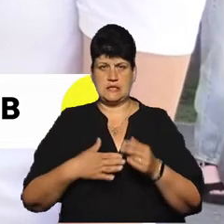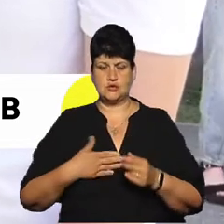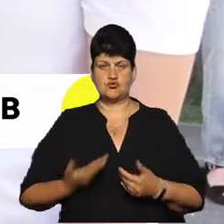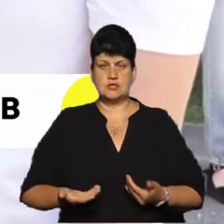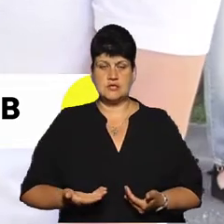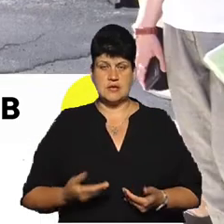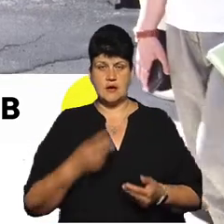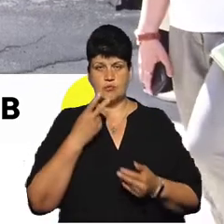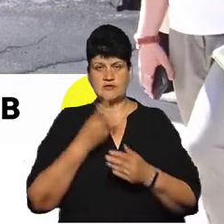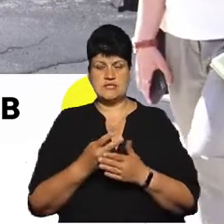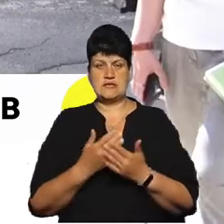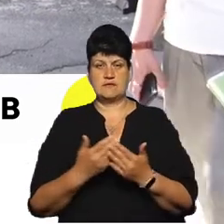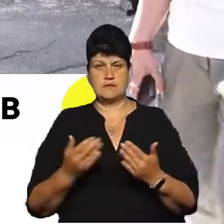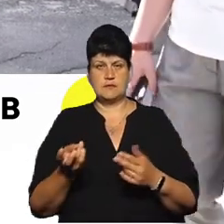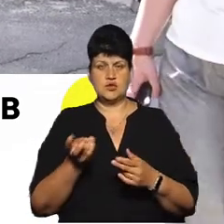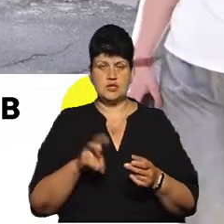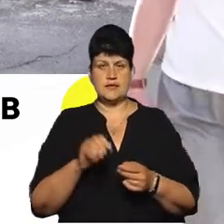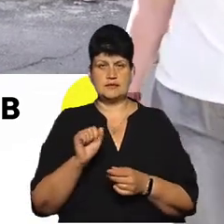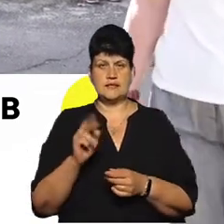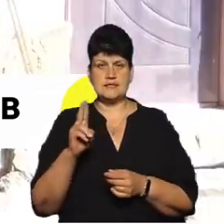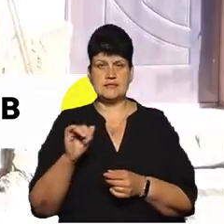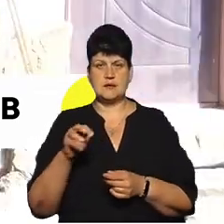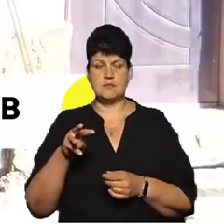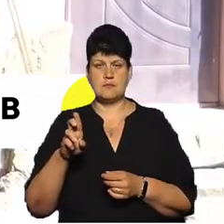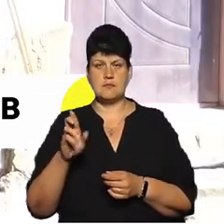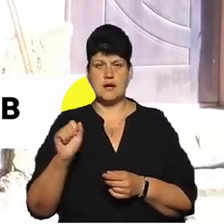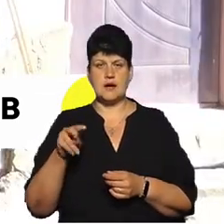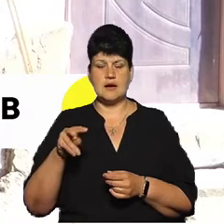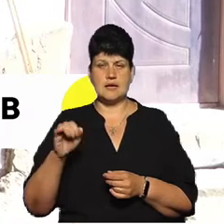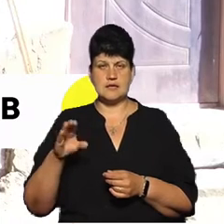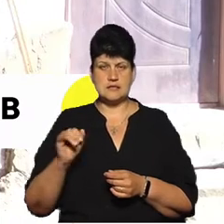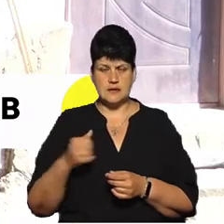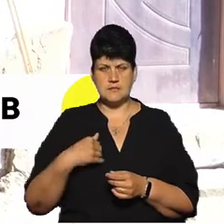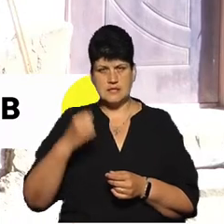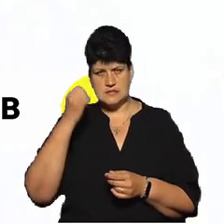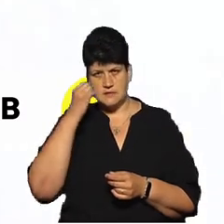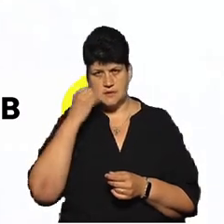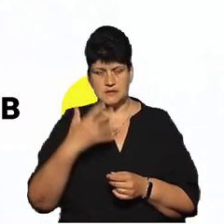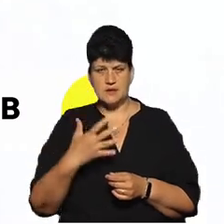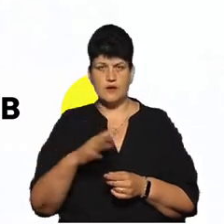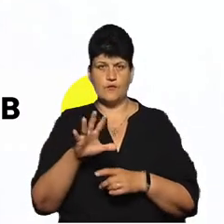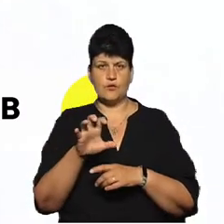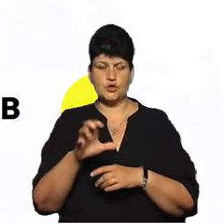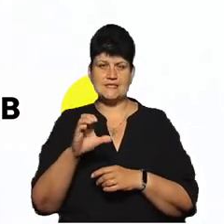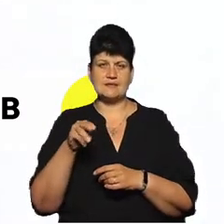Подивитися виставку прийшла тернополянка Анастасія Цимбаліста. Мені запам'яталось фото Сталіна